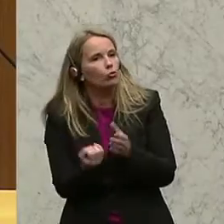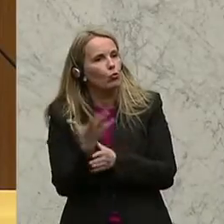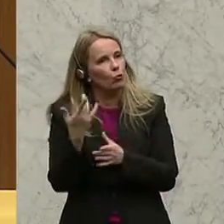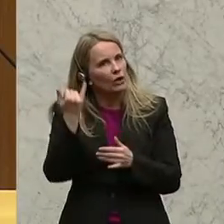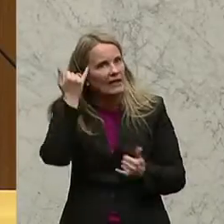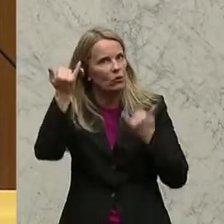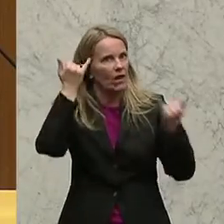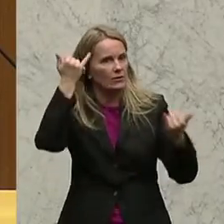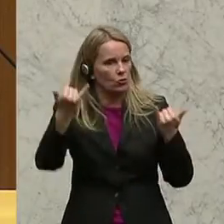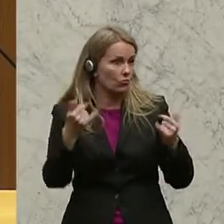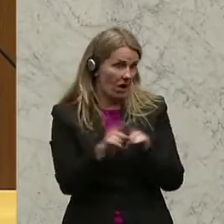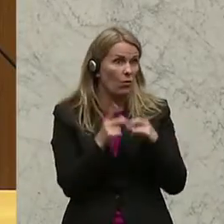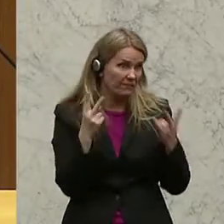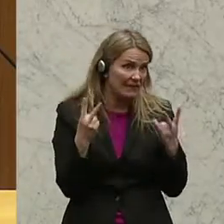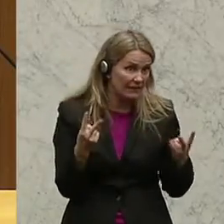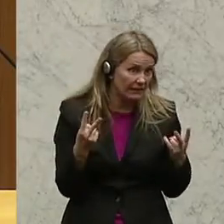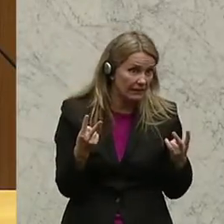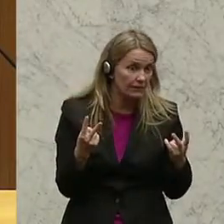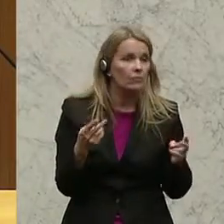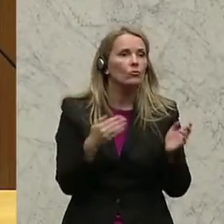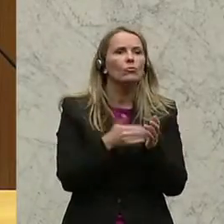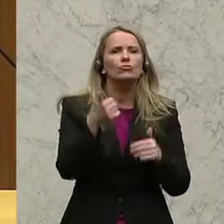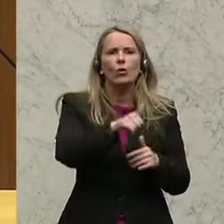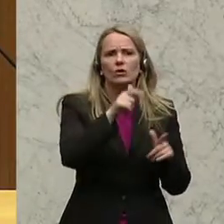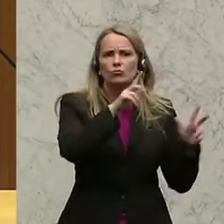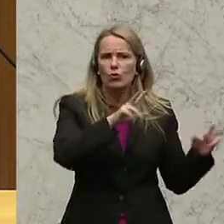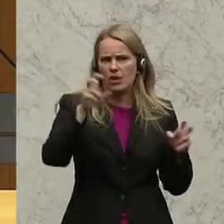wichtig. Und letztendlich darf ich auch noch auf dieses Thema